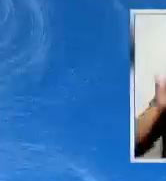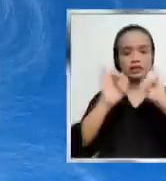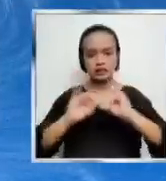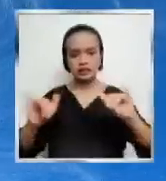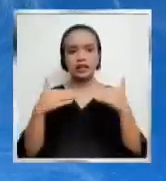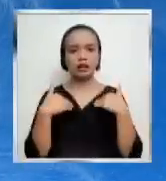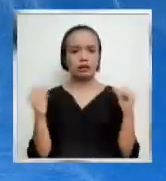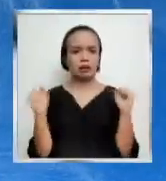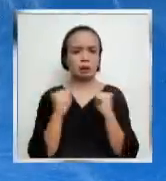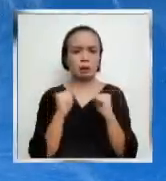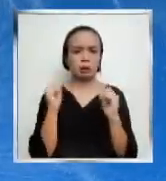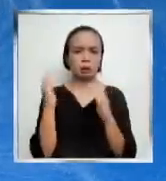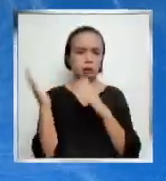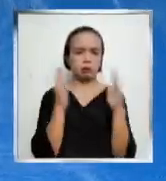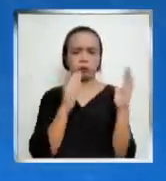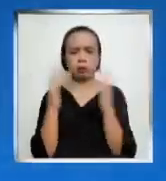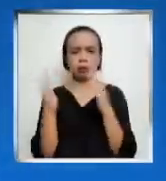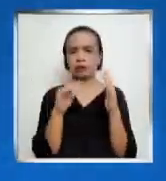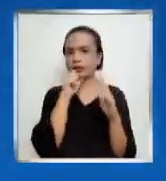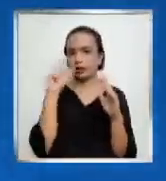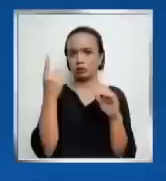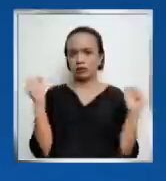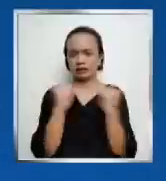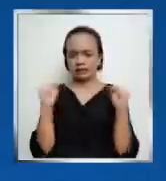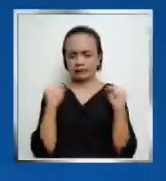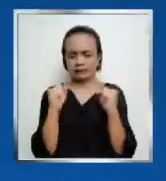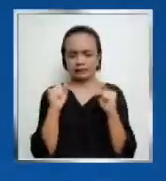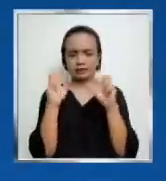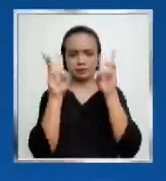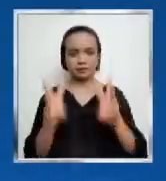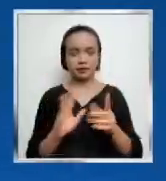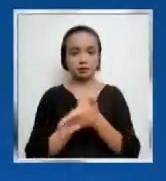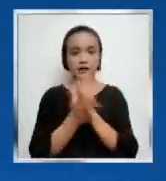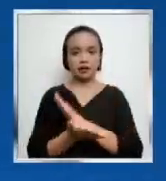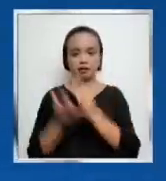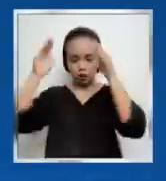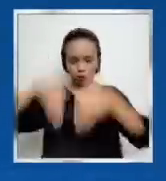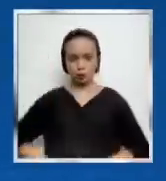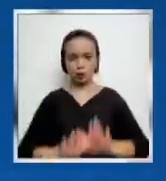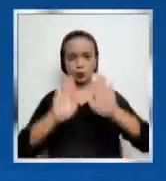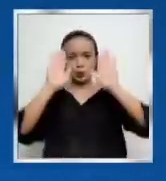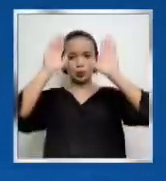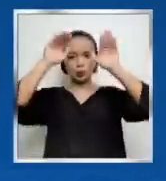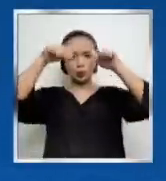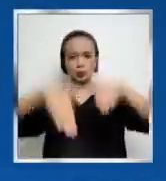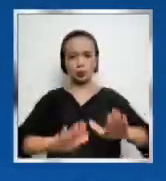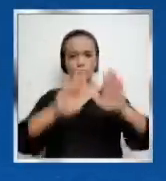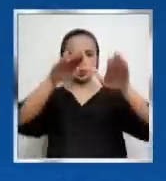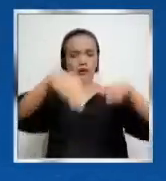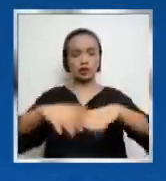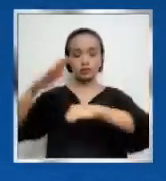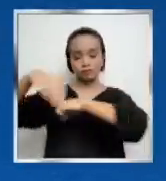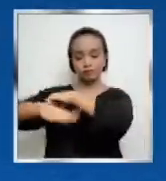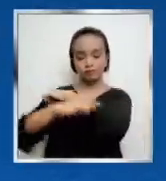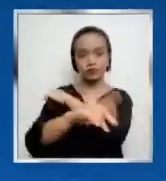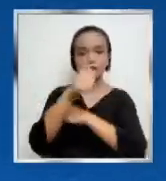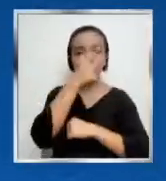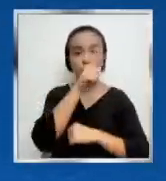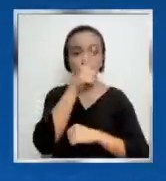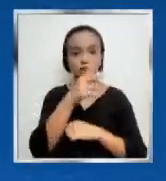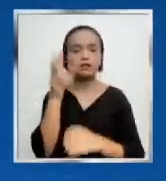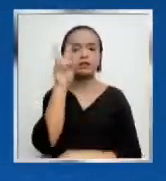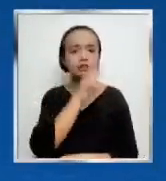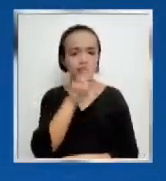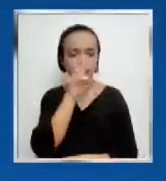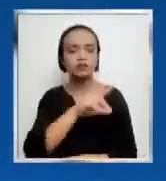kaya bukod sa malamig na panahon, magiging maalon din sa mga baybayin ng Luzon at ilang bahagi ng Visayas at